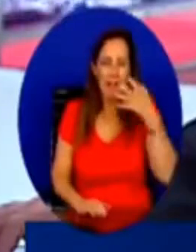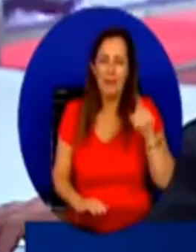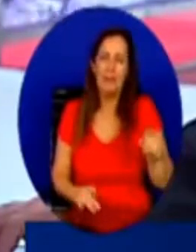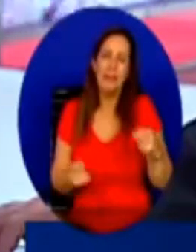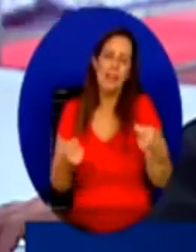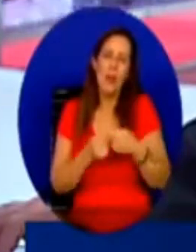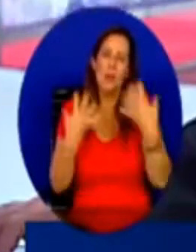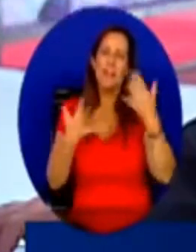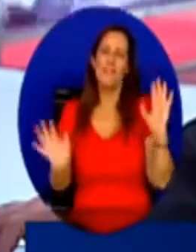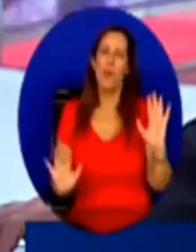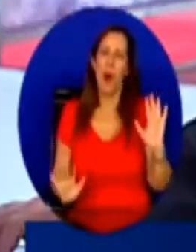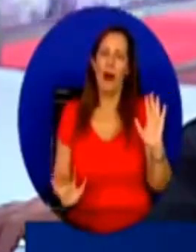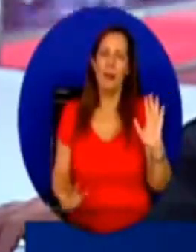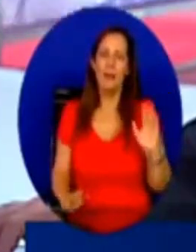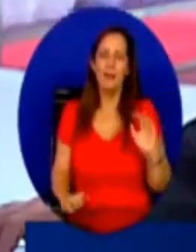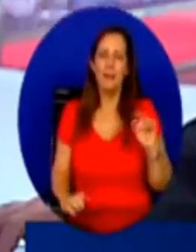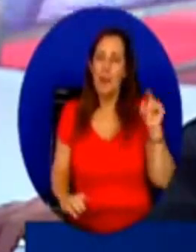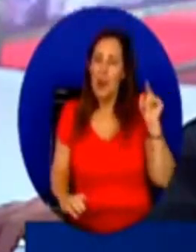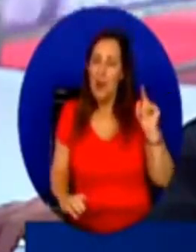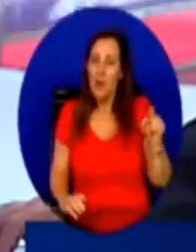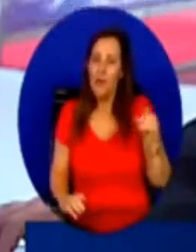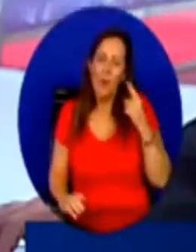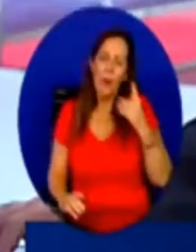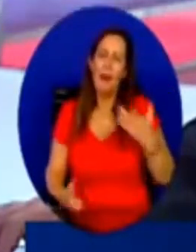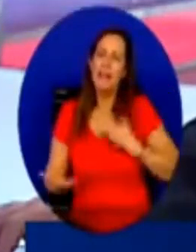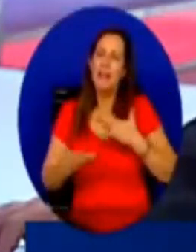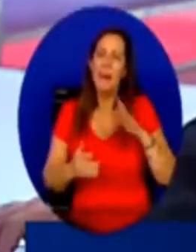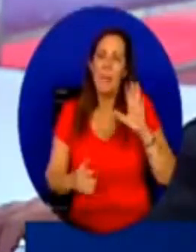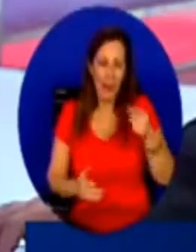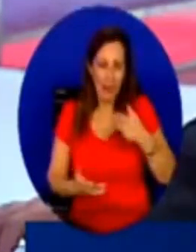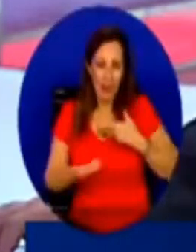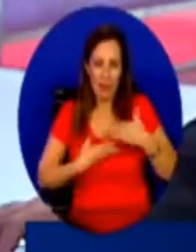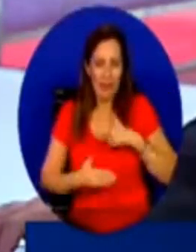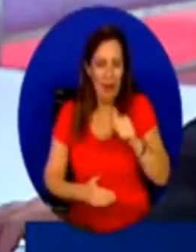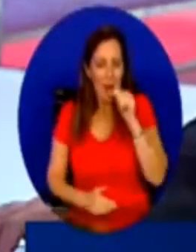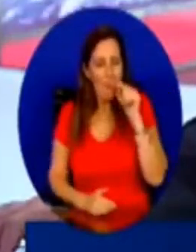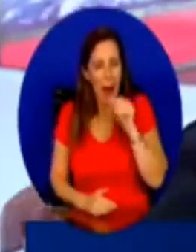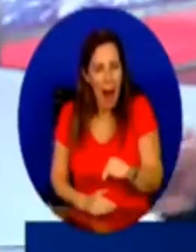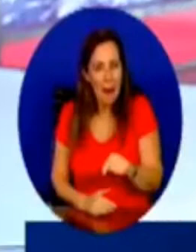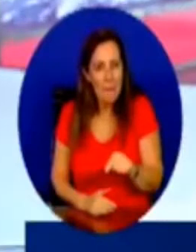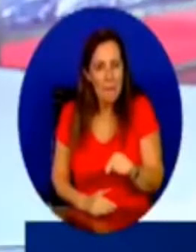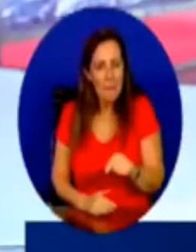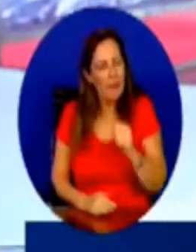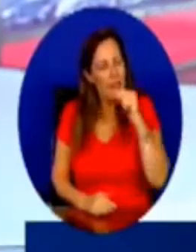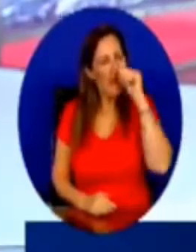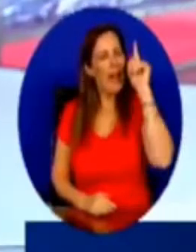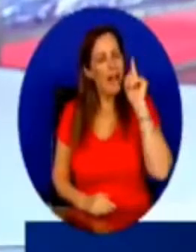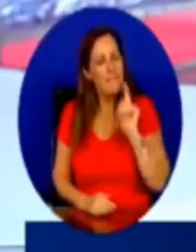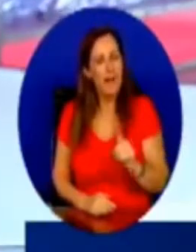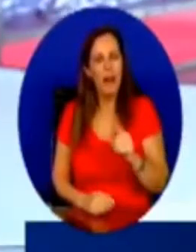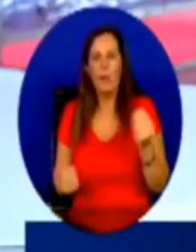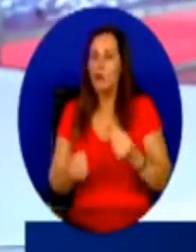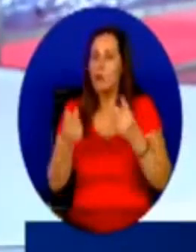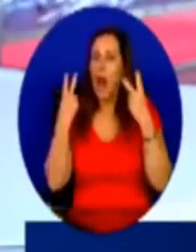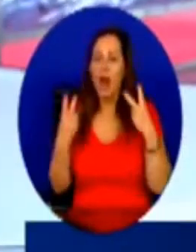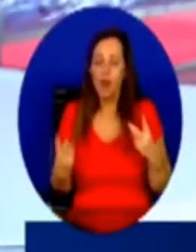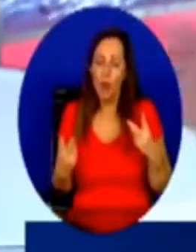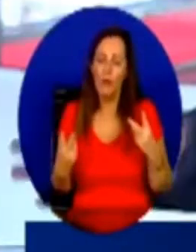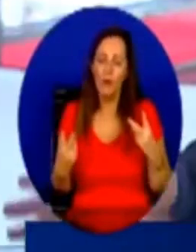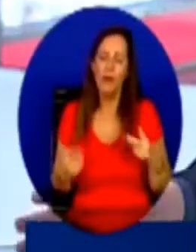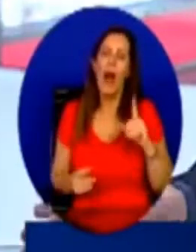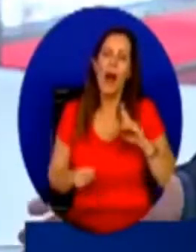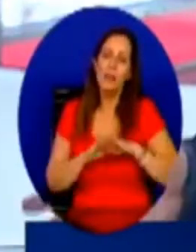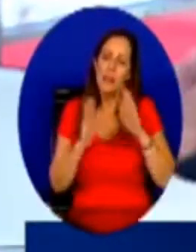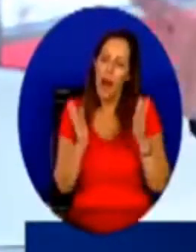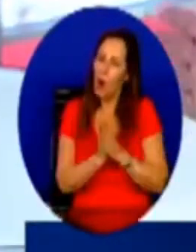הרוח הלאומי. כן. והוא מבטא את היחס שלנו, ברגע שאתה מתייחס למים ככה, כגאווה לאומית, כאסטרטגיה לאומית, אז